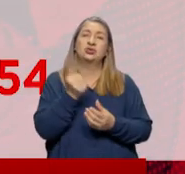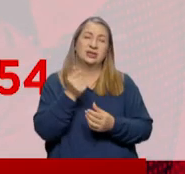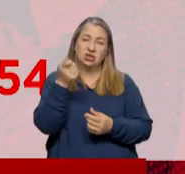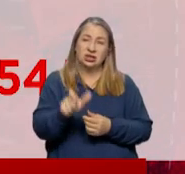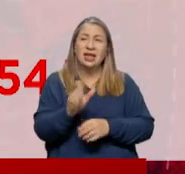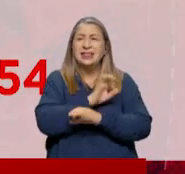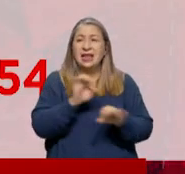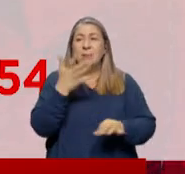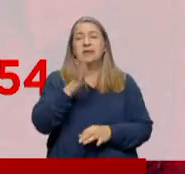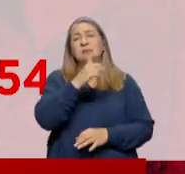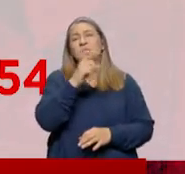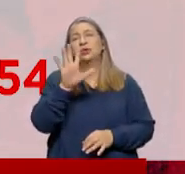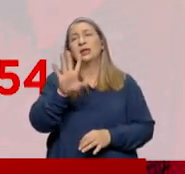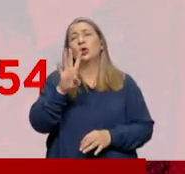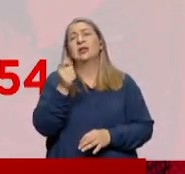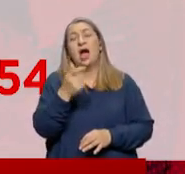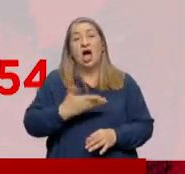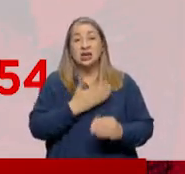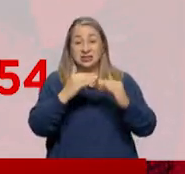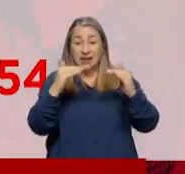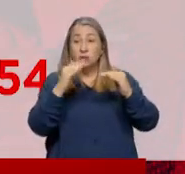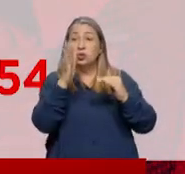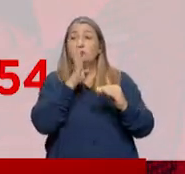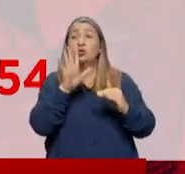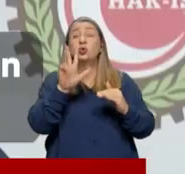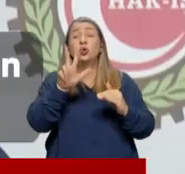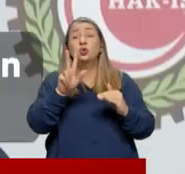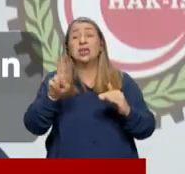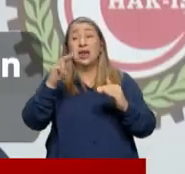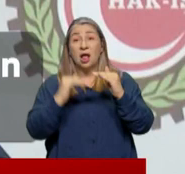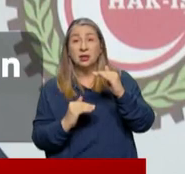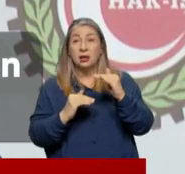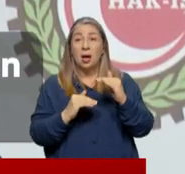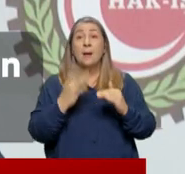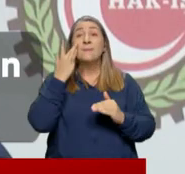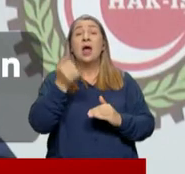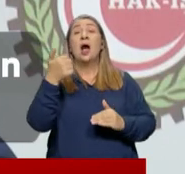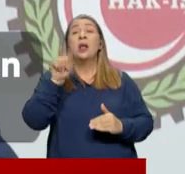işçide net 5954 lira açlık sınırının 437 lira altında